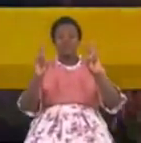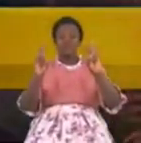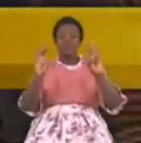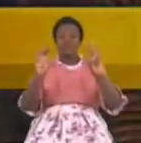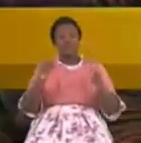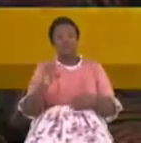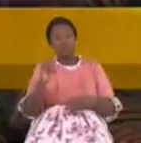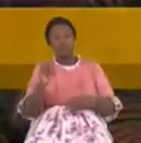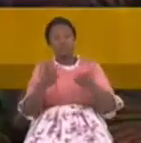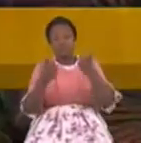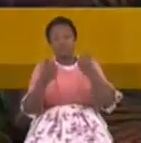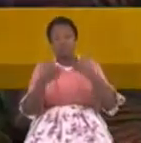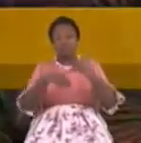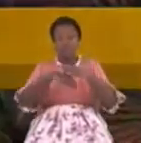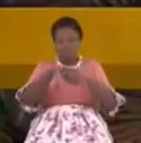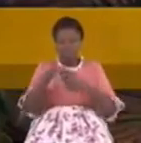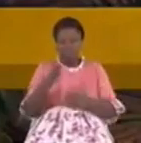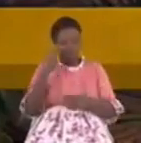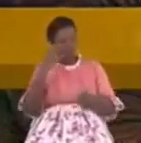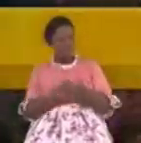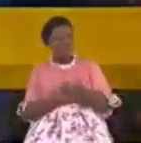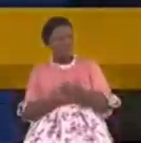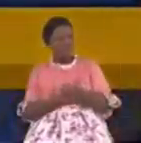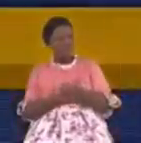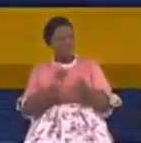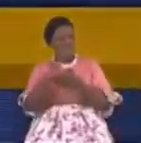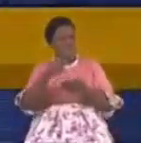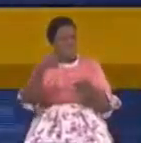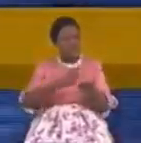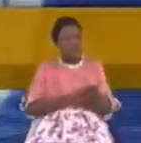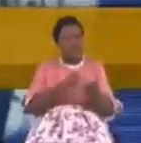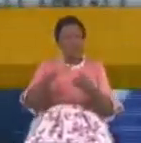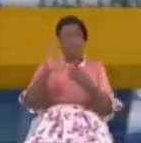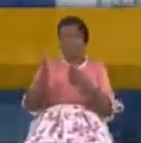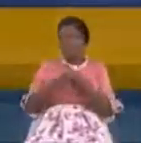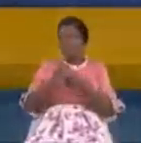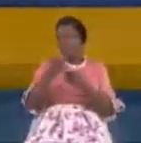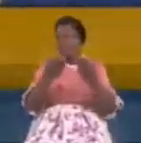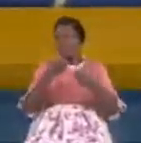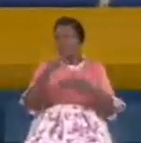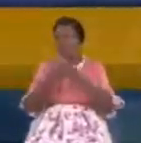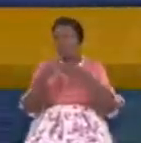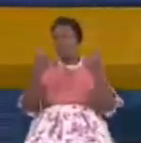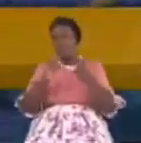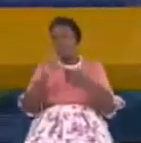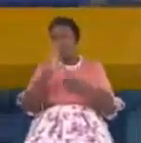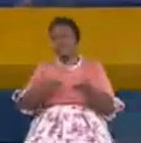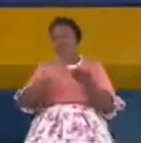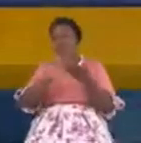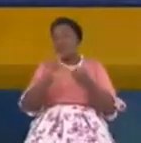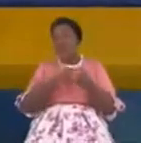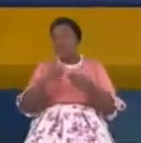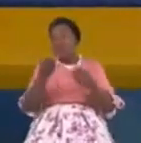pụta. Lee ya, nke a bụ ihe nọ gị n'aka ime. Ị chọrọ ka a gbaghara gị mmehie gị? Ị